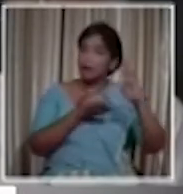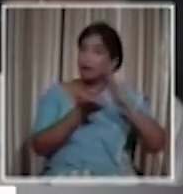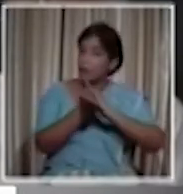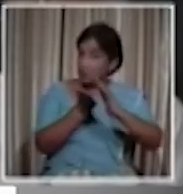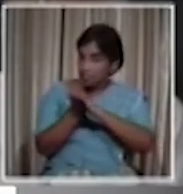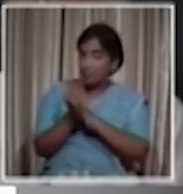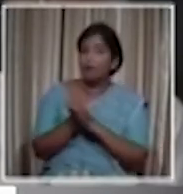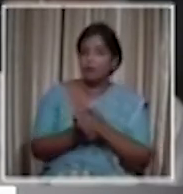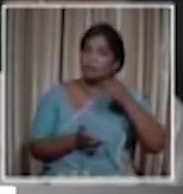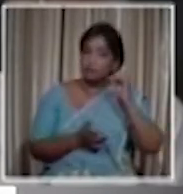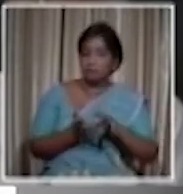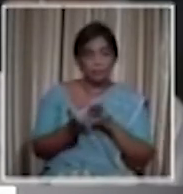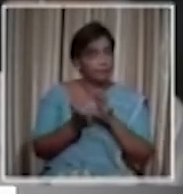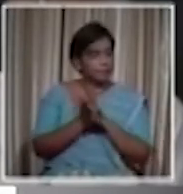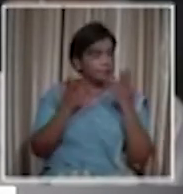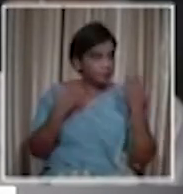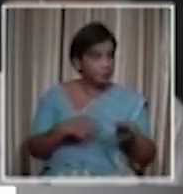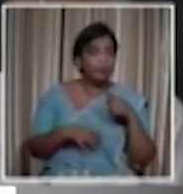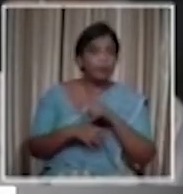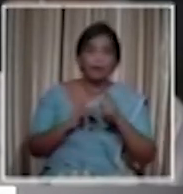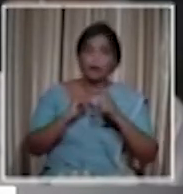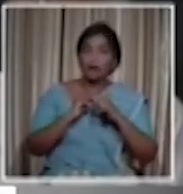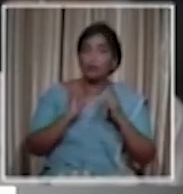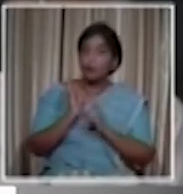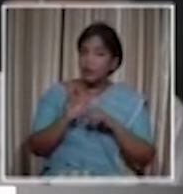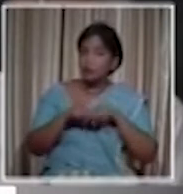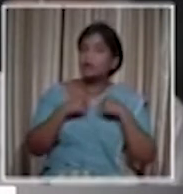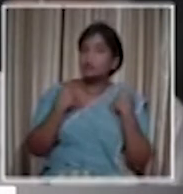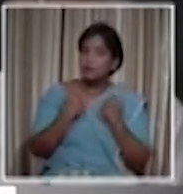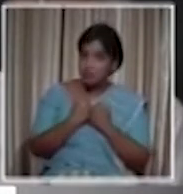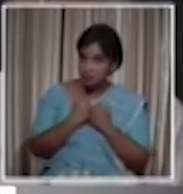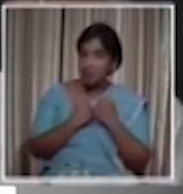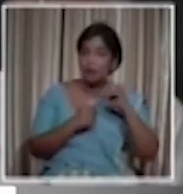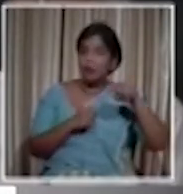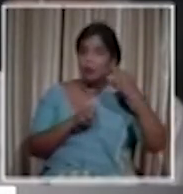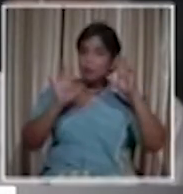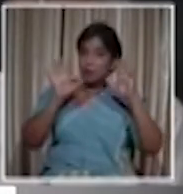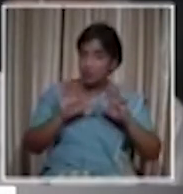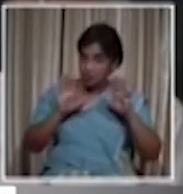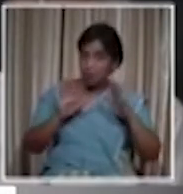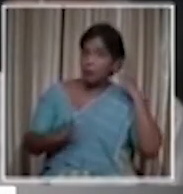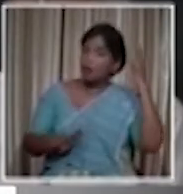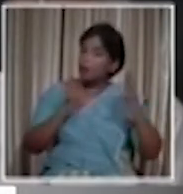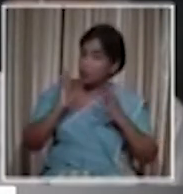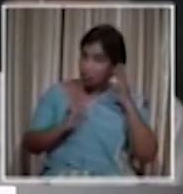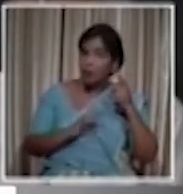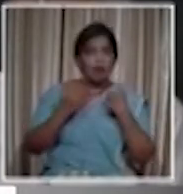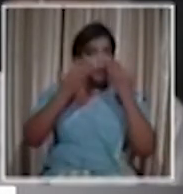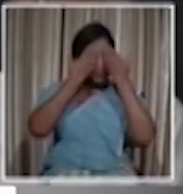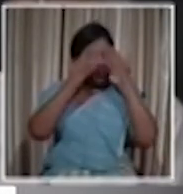කිරීමටත් එකඟත්වය පළ කළා. එක්සත් ජාතීන්ගේ සංවිධානය ලබන 9 වෙනිදා මුළු ලෝකයටම